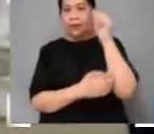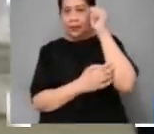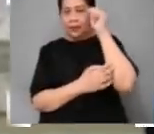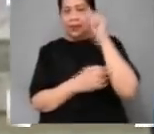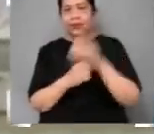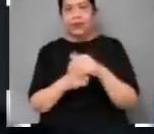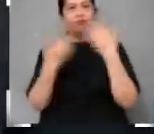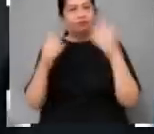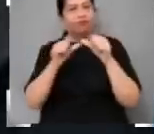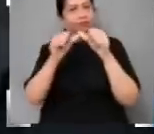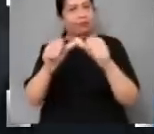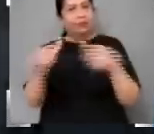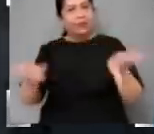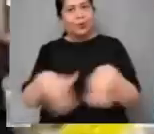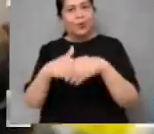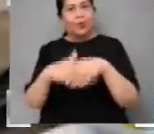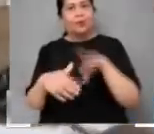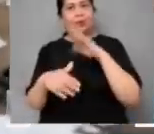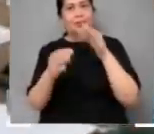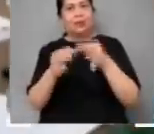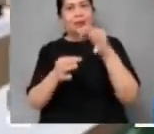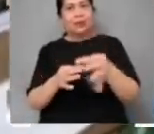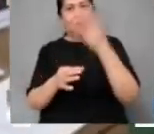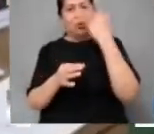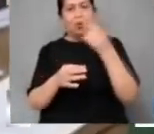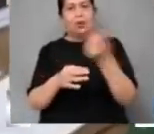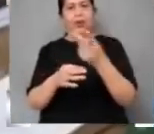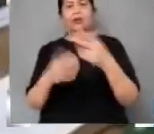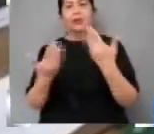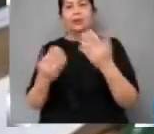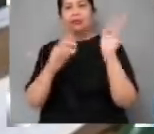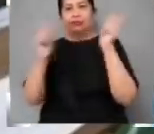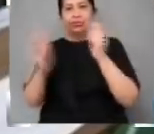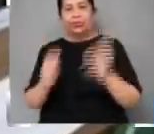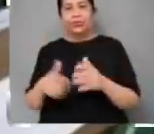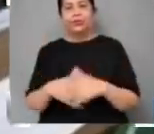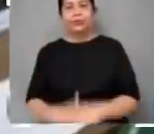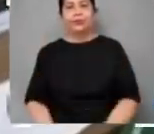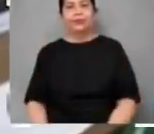kanilang kasal na naunsyami dahil sa bagyo. Congratulations, Mr. and Mrs. Angelito